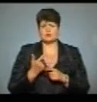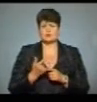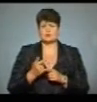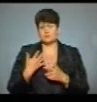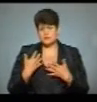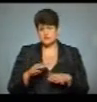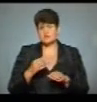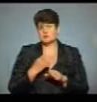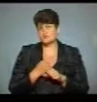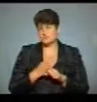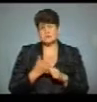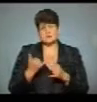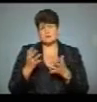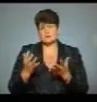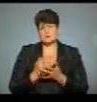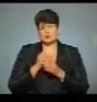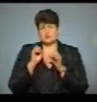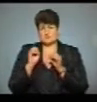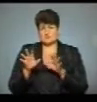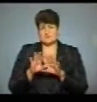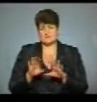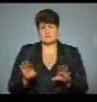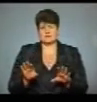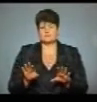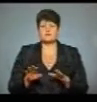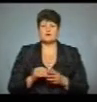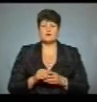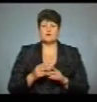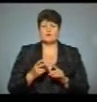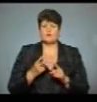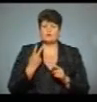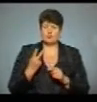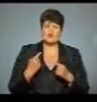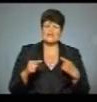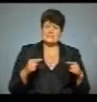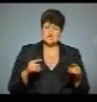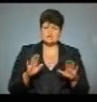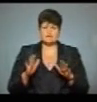речі, вже і зробили, зараз успішно вже здалися. У двох інших випадках, де